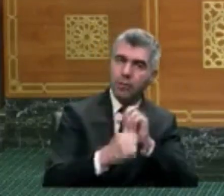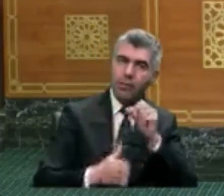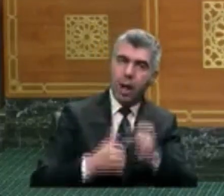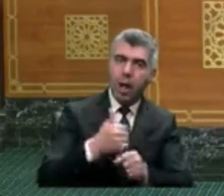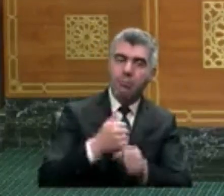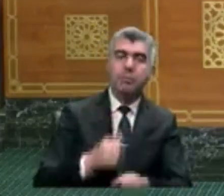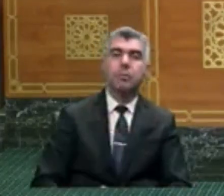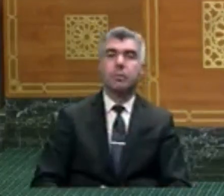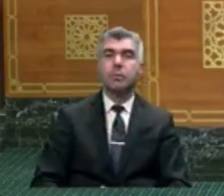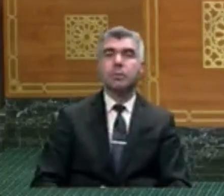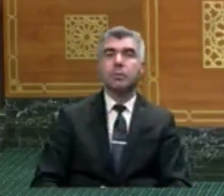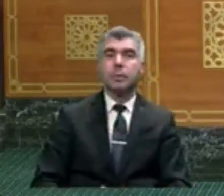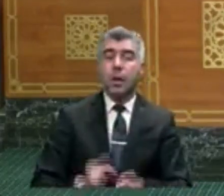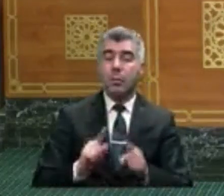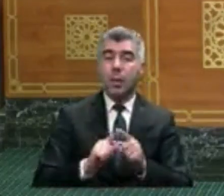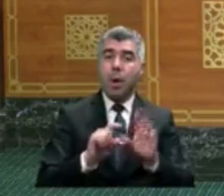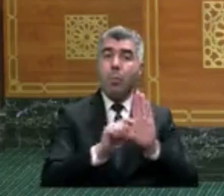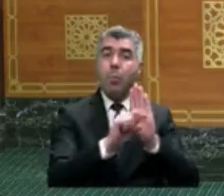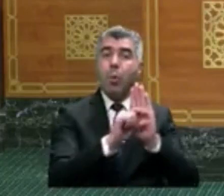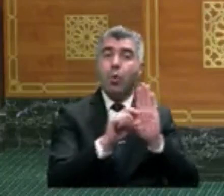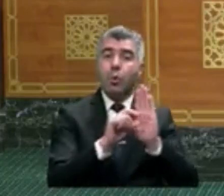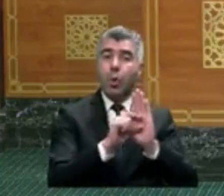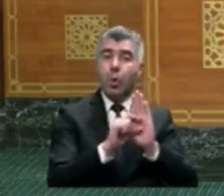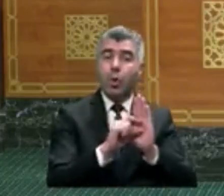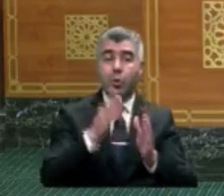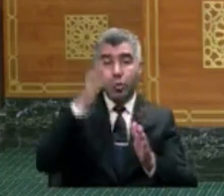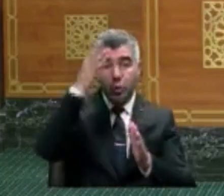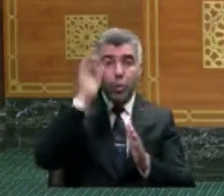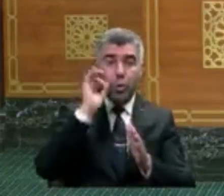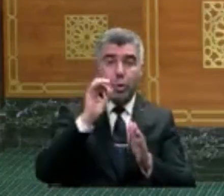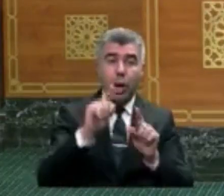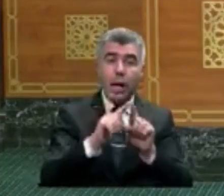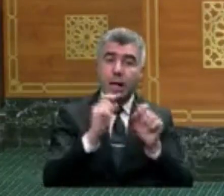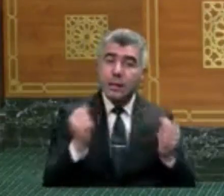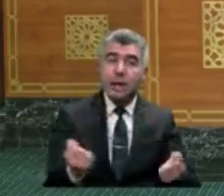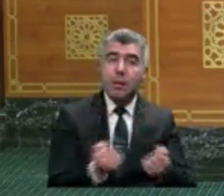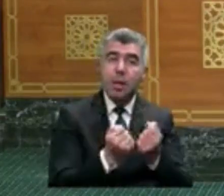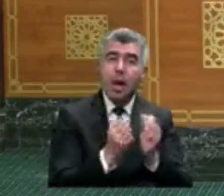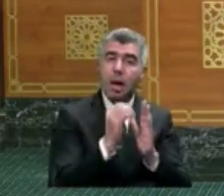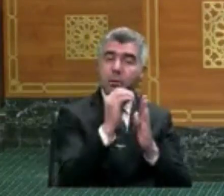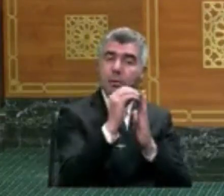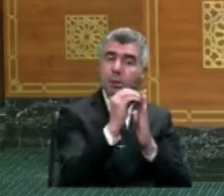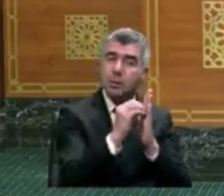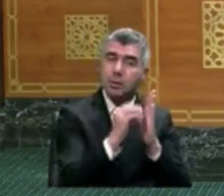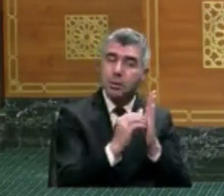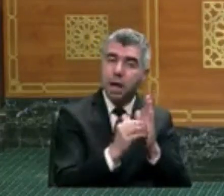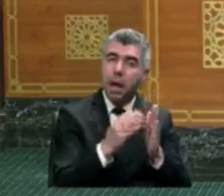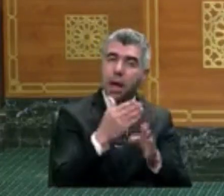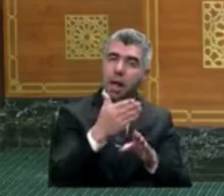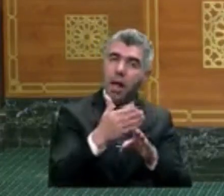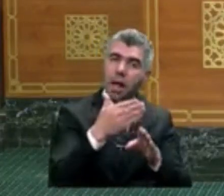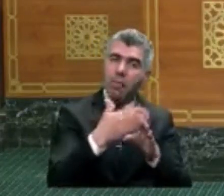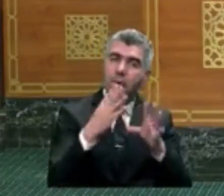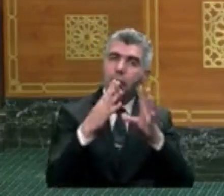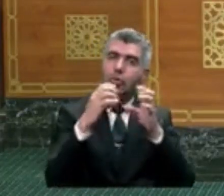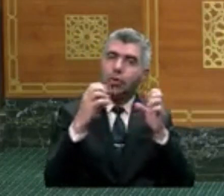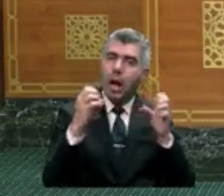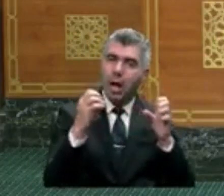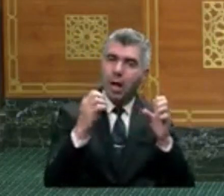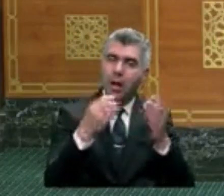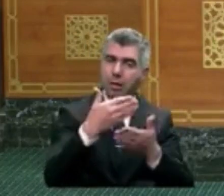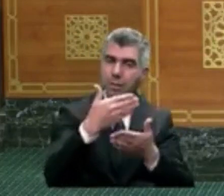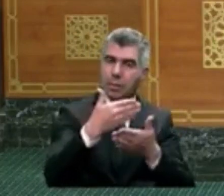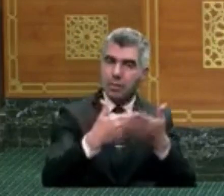ويجب ان يكون موضوع الدكتوره ضم المجالات التنمويه ذات الاولويه التي سبقت ان ذكرتها